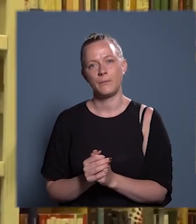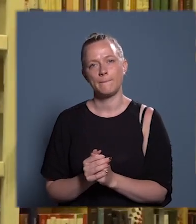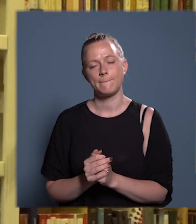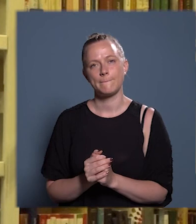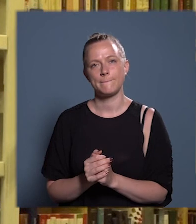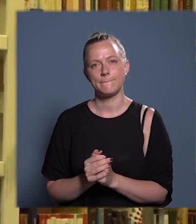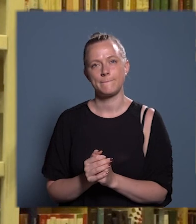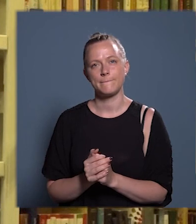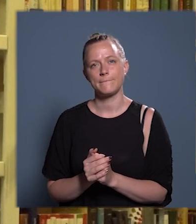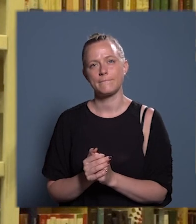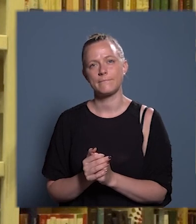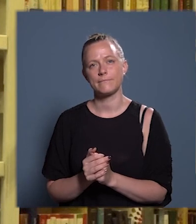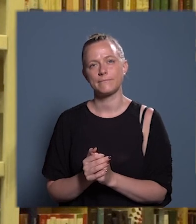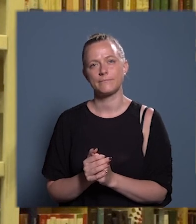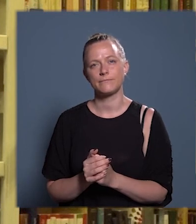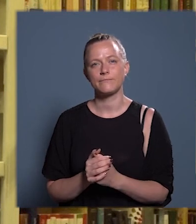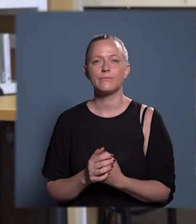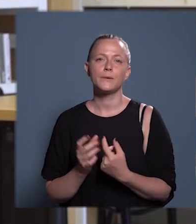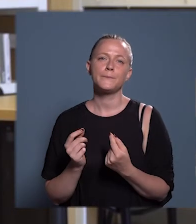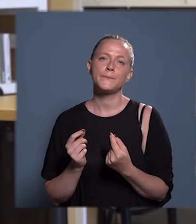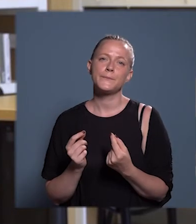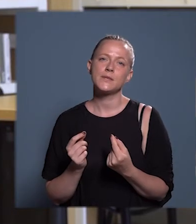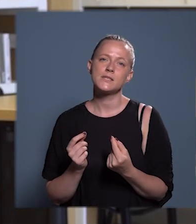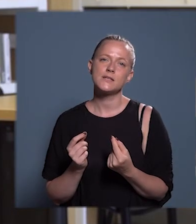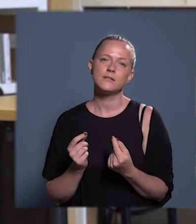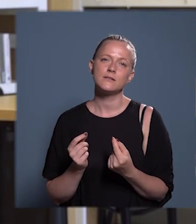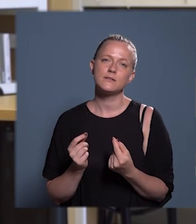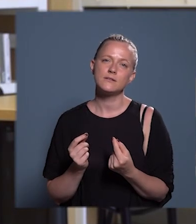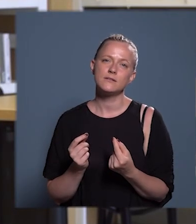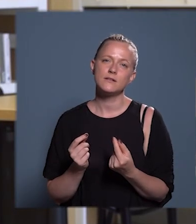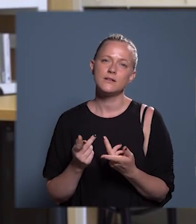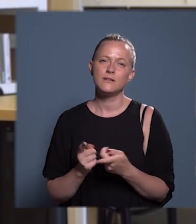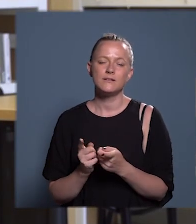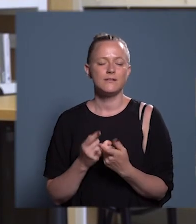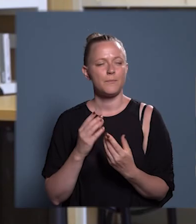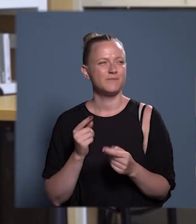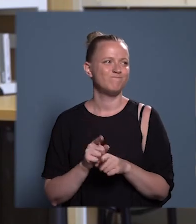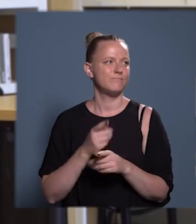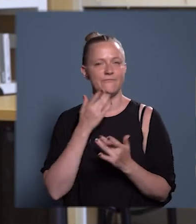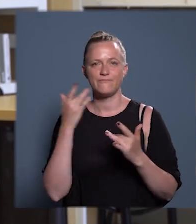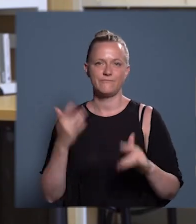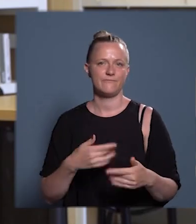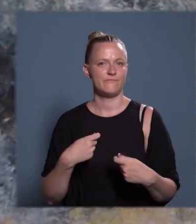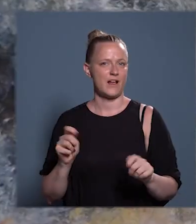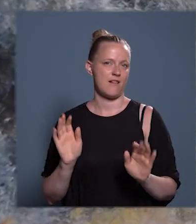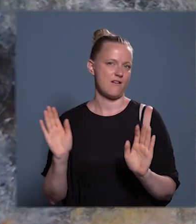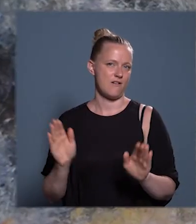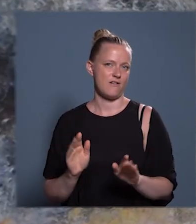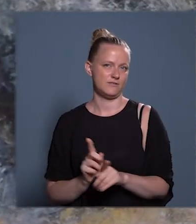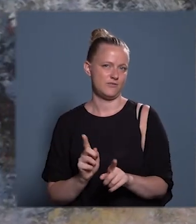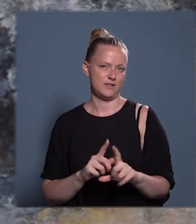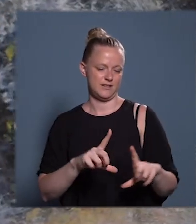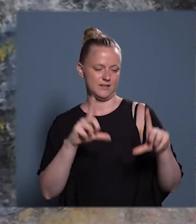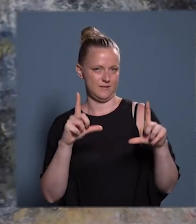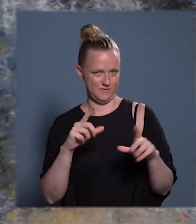hogy kicsit visszajön, hogy feladja az ember, és akkor... Tehát akkor van kész egy festmény, ha a festő